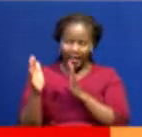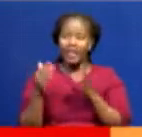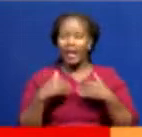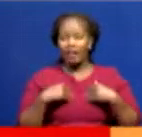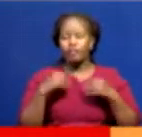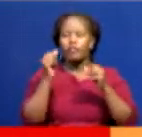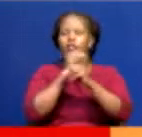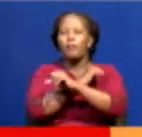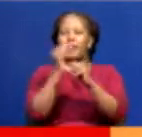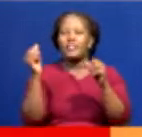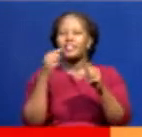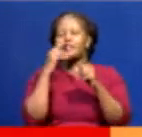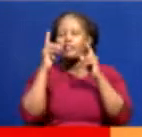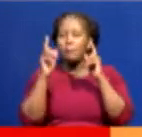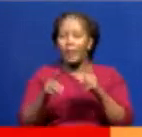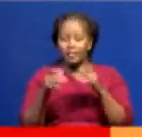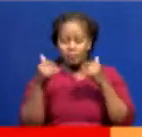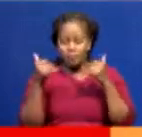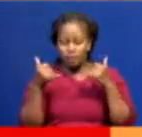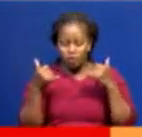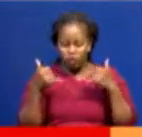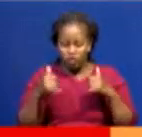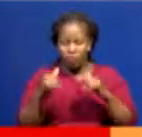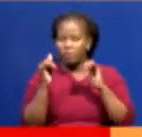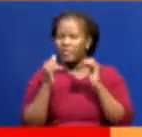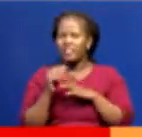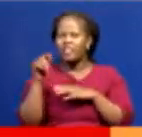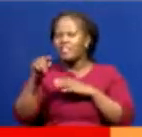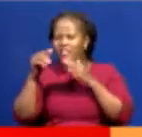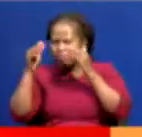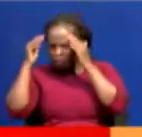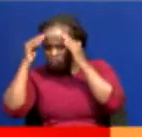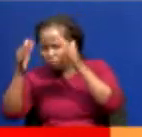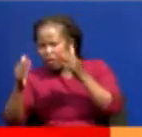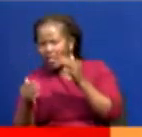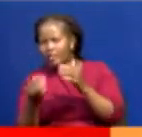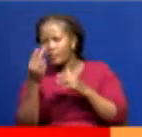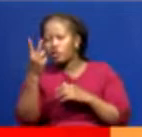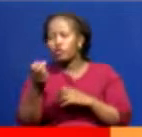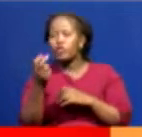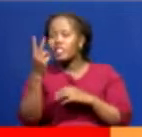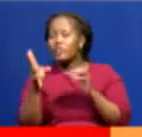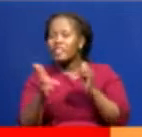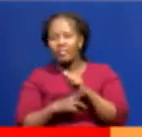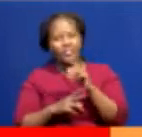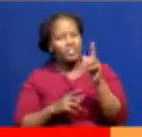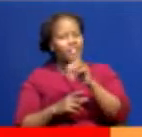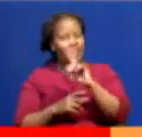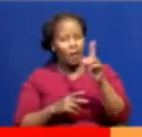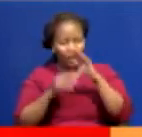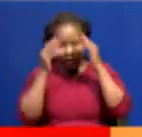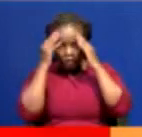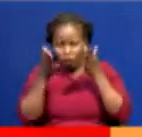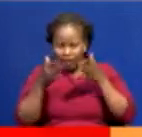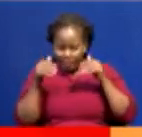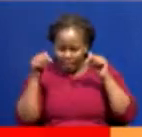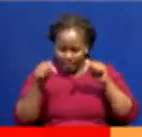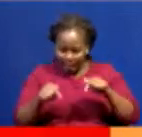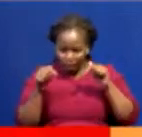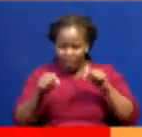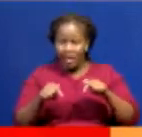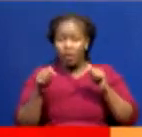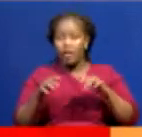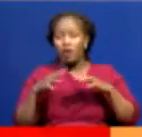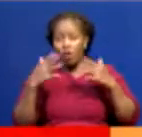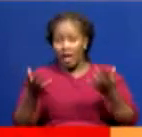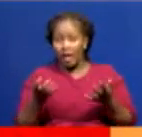amesema zitekelezwe. Yeye rais haangalii 2027, anaangalia saa hii tutabadilisha aje uchumi wa taifa